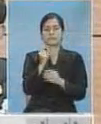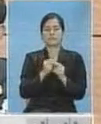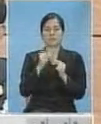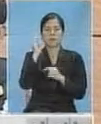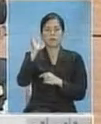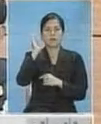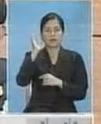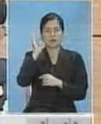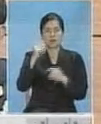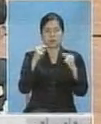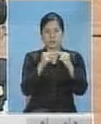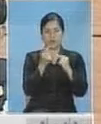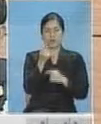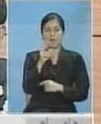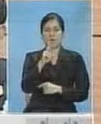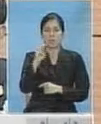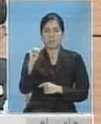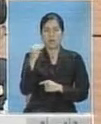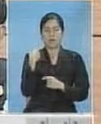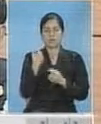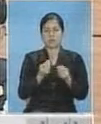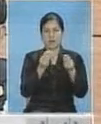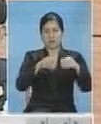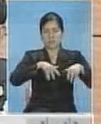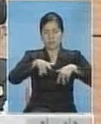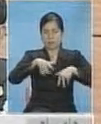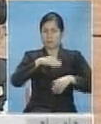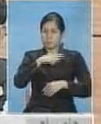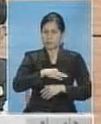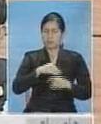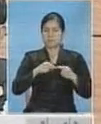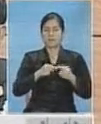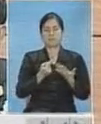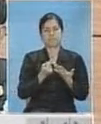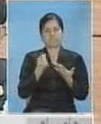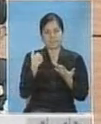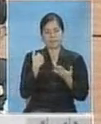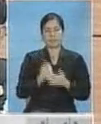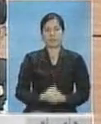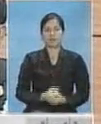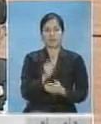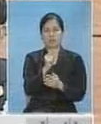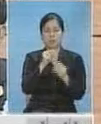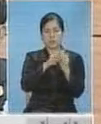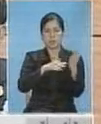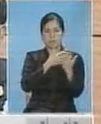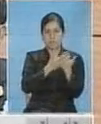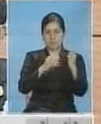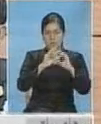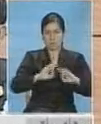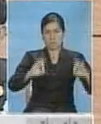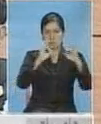นตรีแล้วก็ทำให้พี่น้องประชาชนมีความหวังว่าโครงการร้านถูกใจจะเป็นนโยบายที่สำคัญที่จะช่วยแก้ไขปัญหา